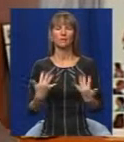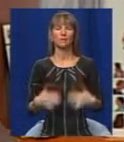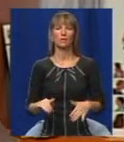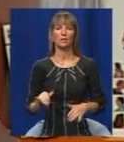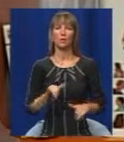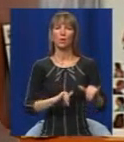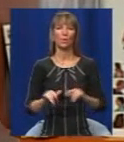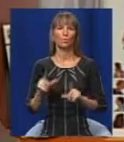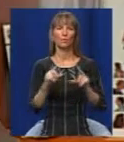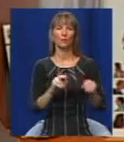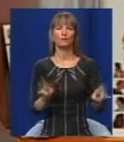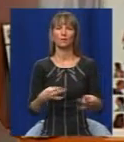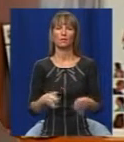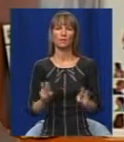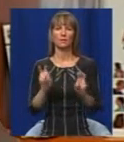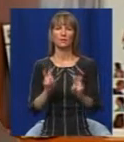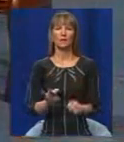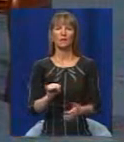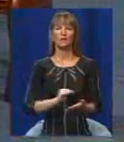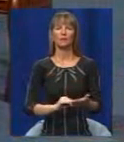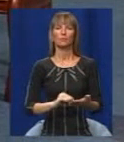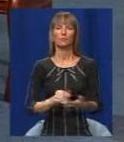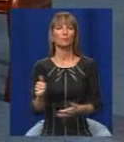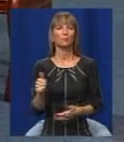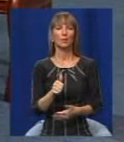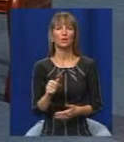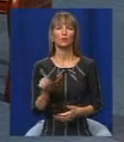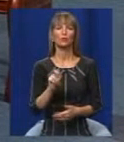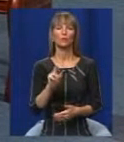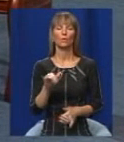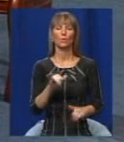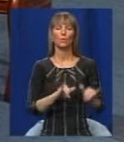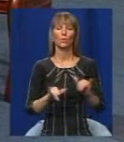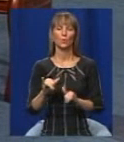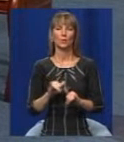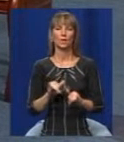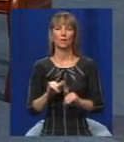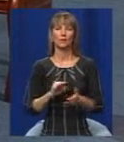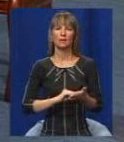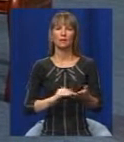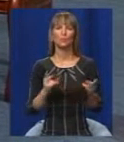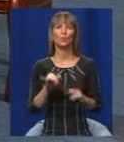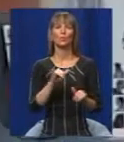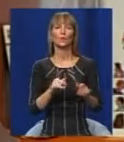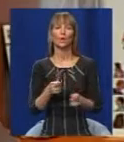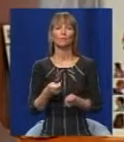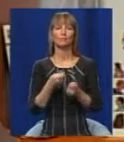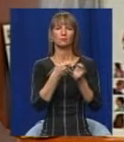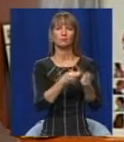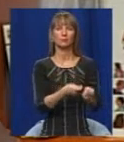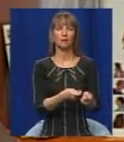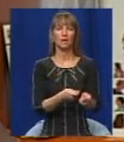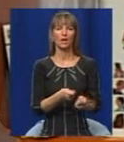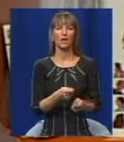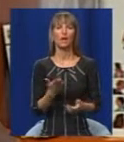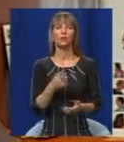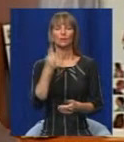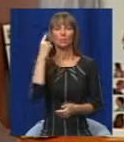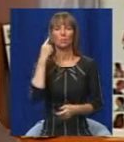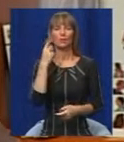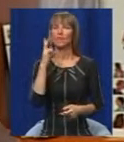не треба їздити, сів і написав. Ну, по-перше, щоб кудись щось написати, треба ж кудись поїхати, напевно, як ти думаєш? Ну,